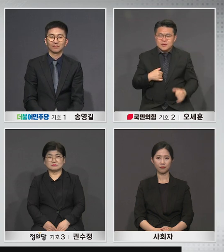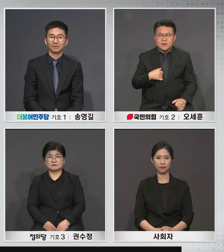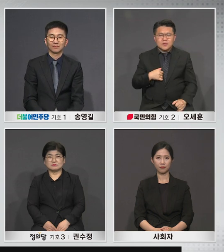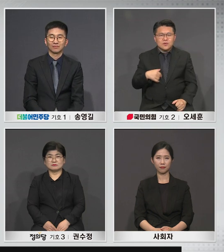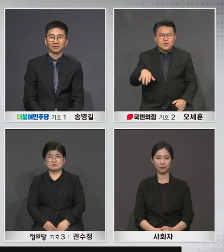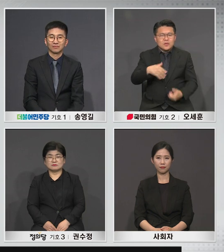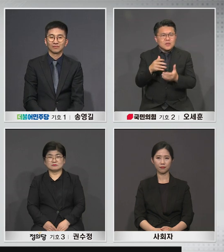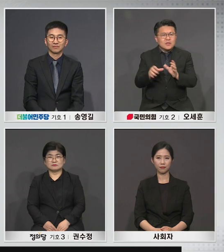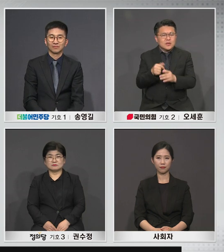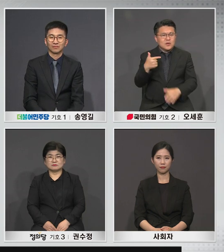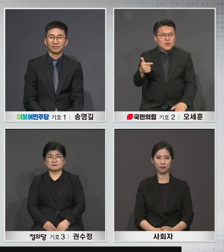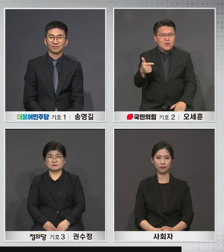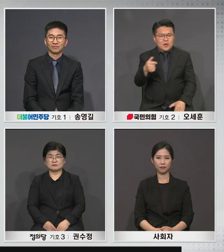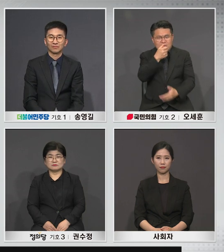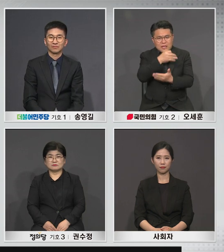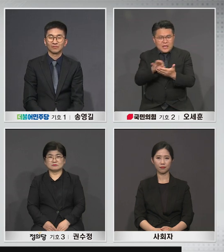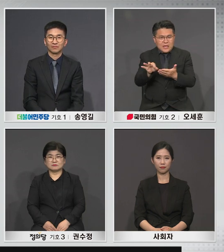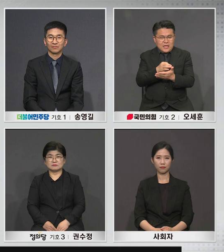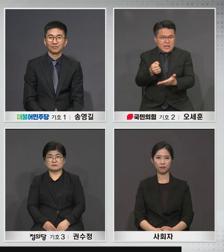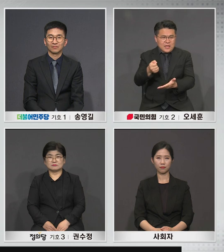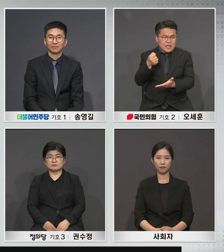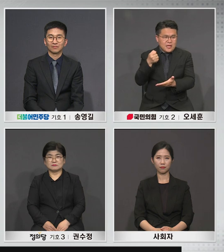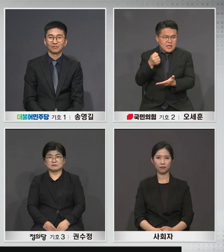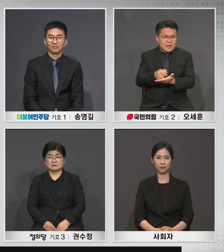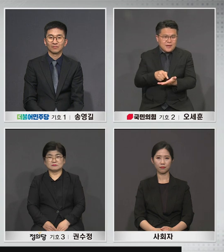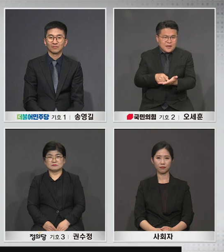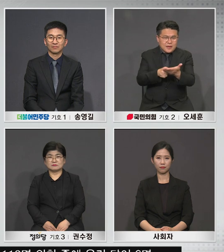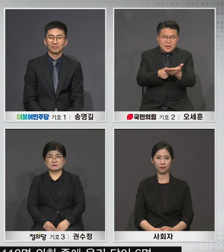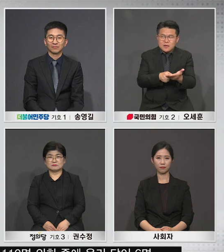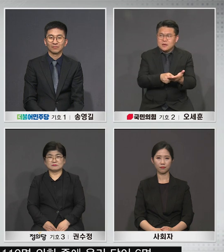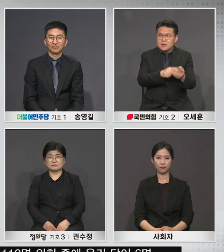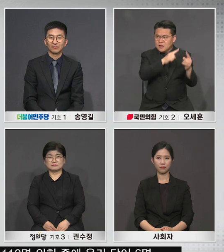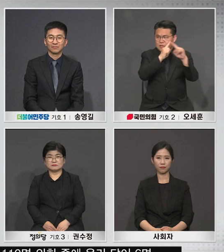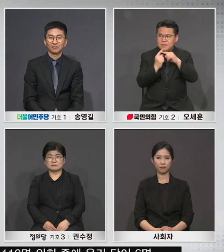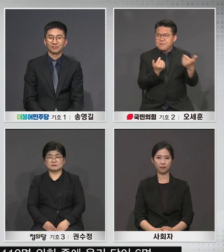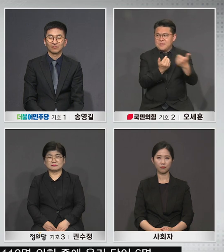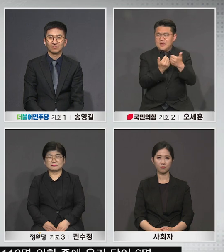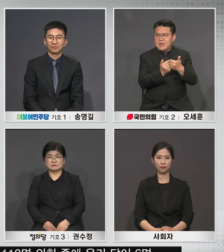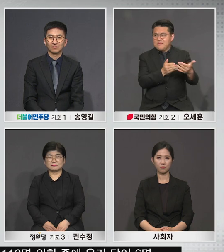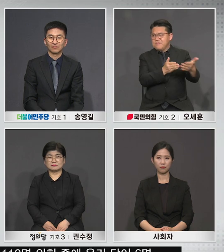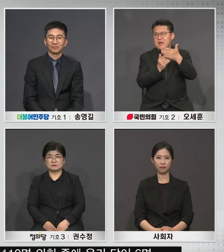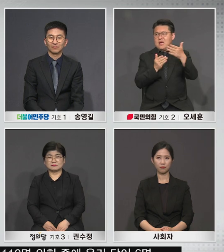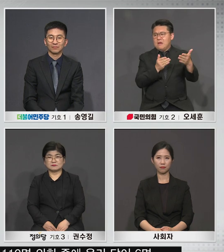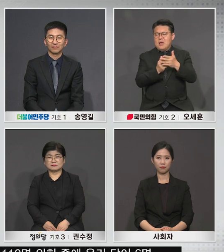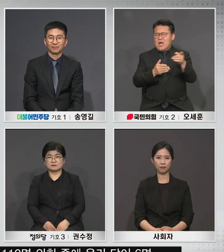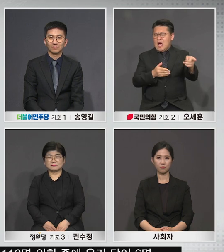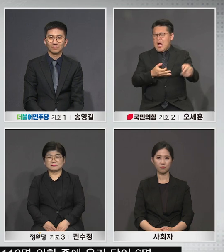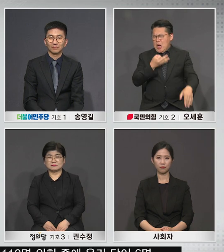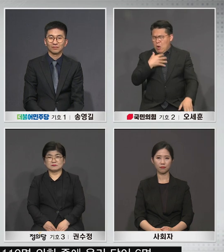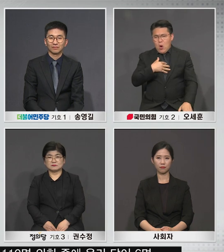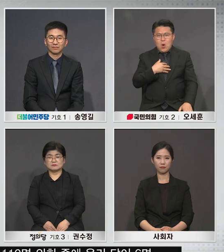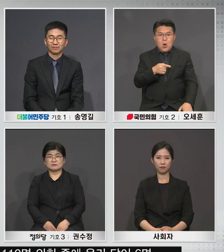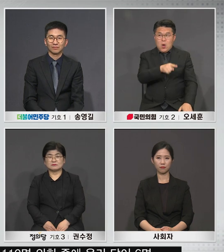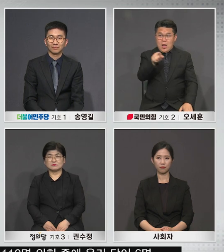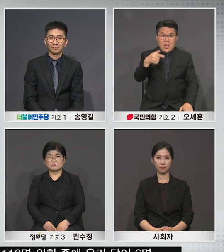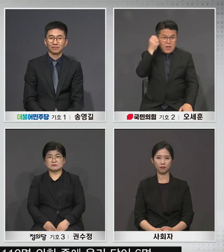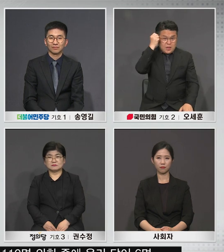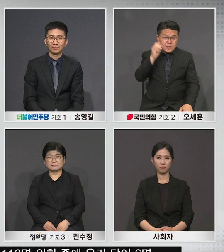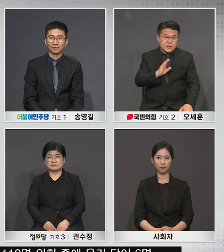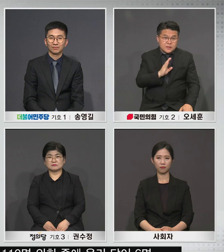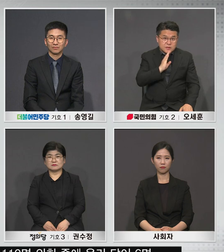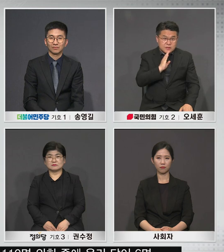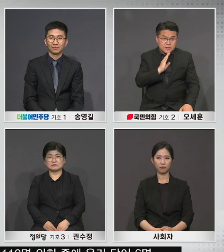예산을 책정하고자 하면 무조건 반대부터 하는 발목 잡기 때문에 아주 혼이 났던 걸 아마 다 기억하실 겁니다.